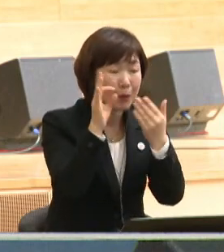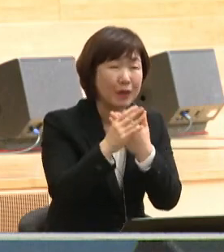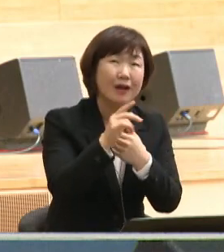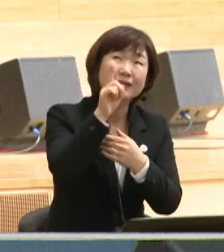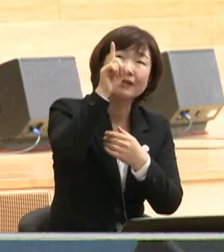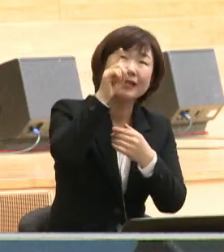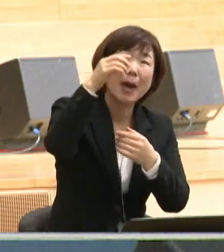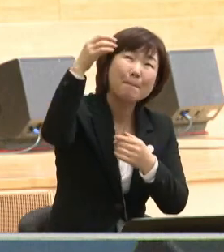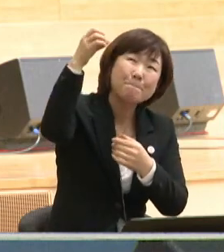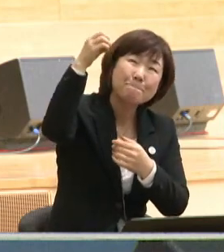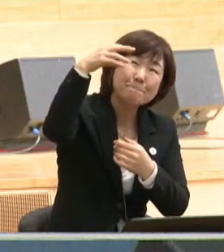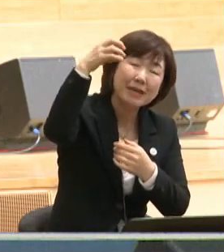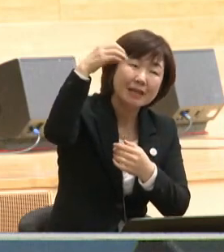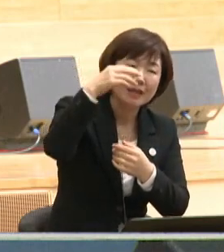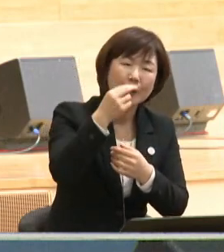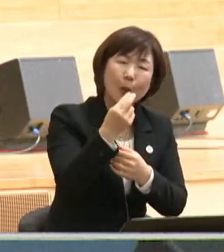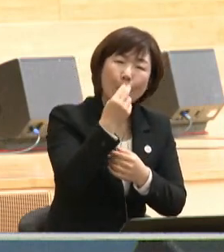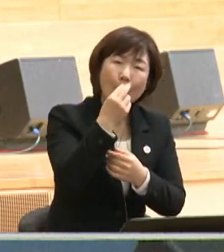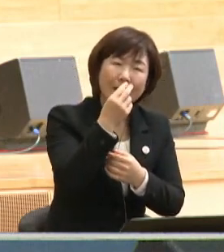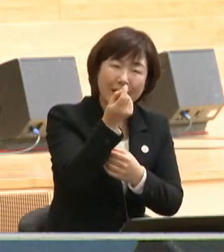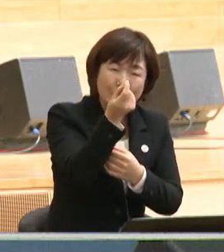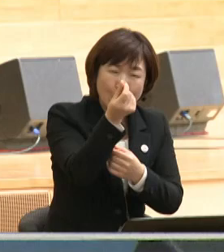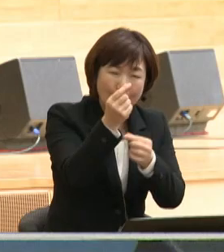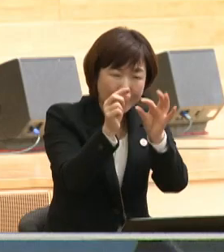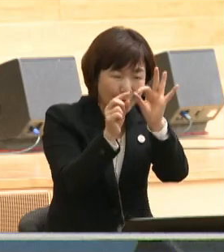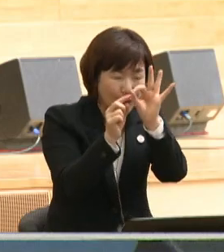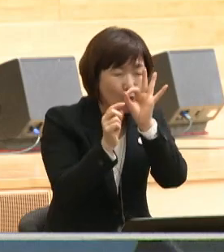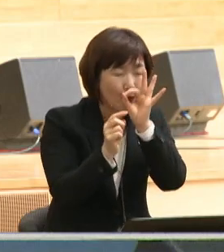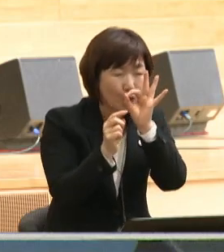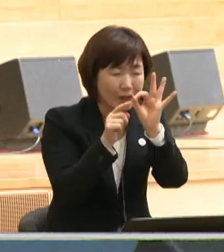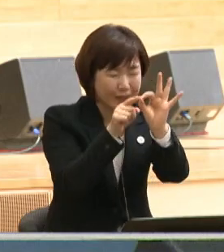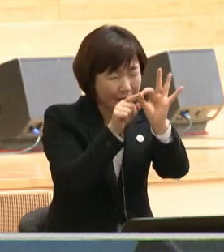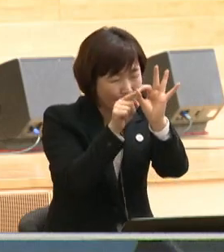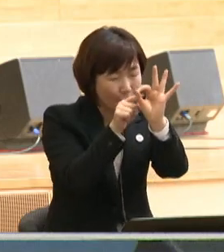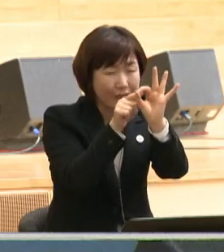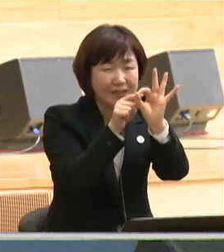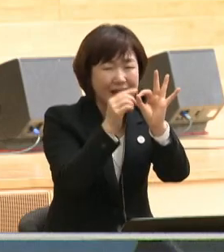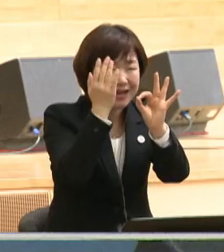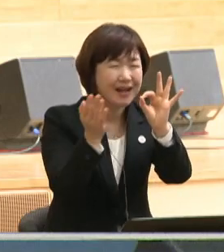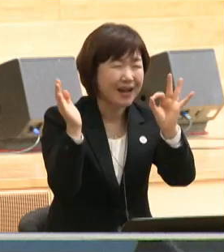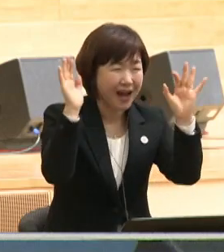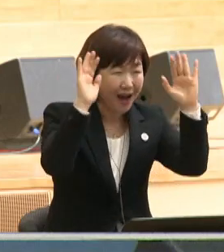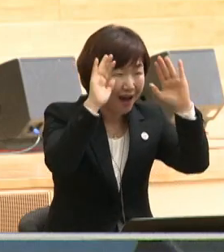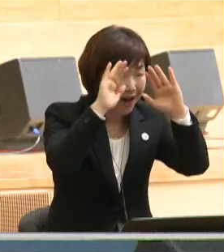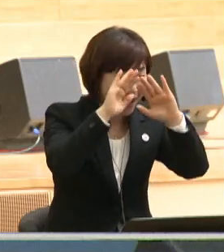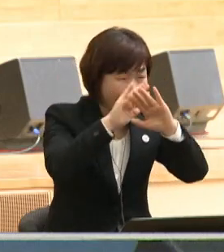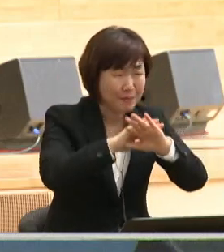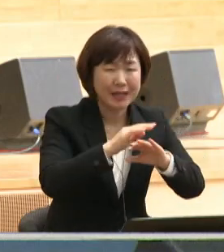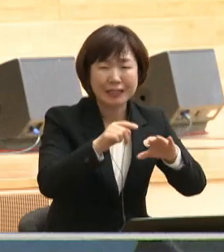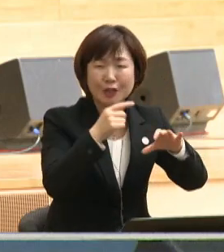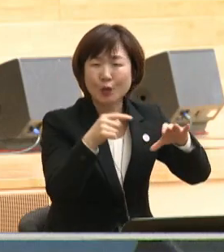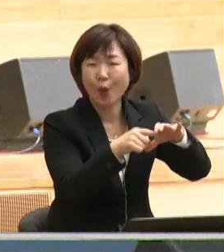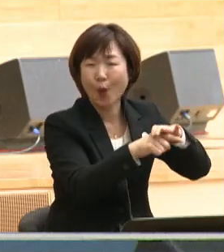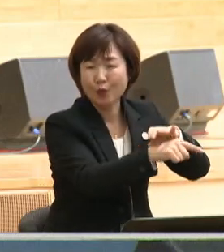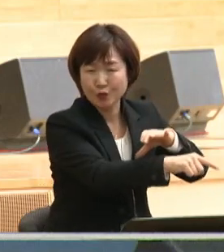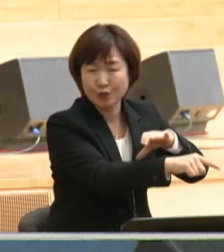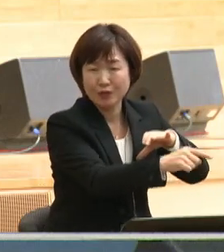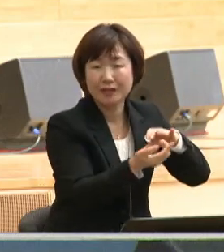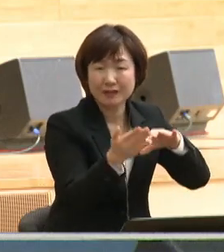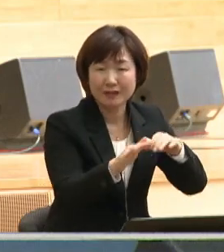공기만 겨우 통과할 수 있는 조그만 구멍이 하나 뚫려 있는 그런 음침한 지하 동굴이었는데 여기에서